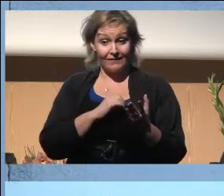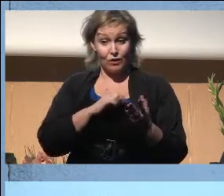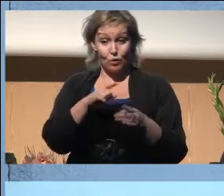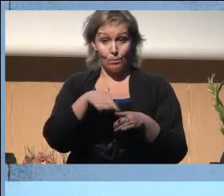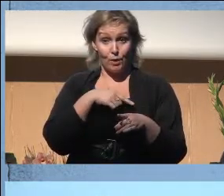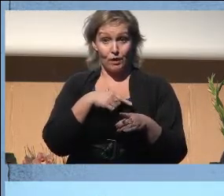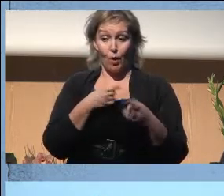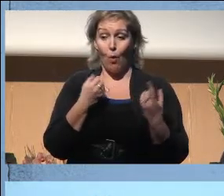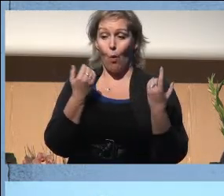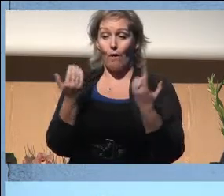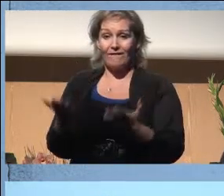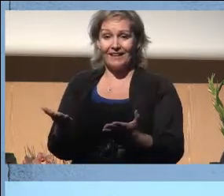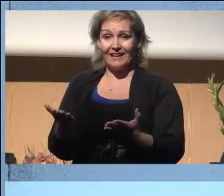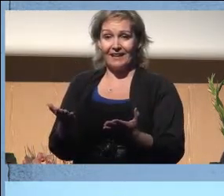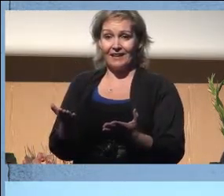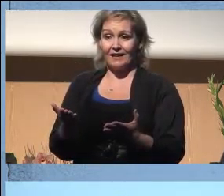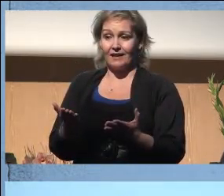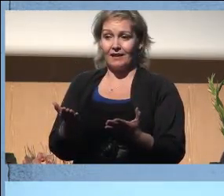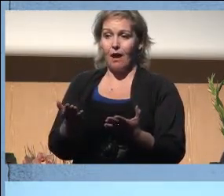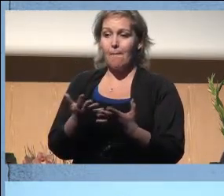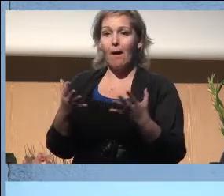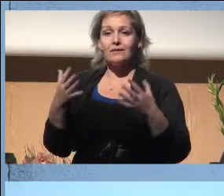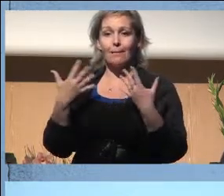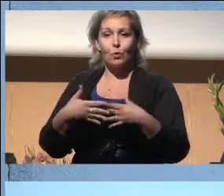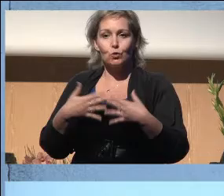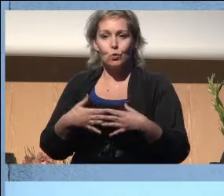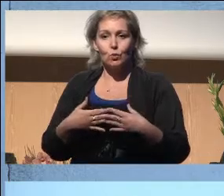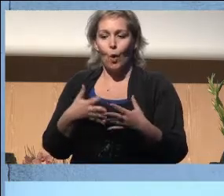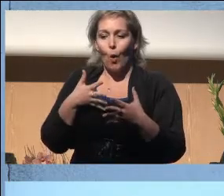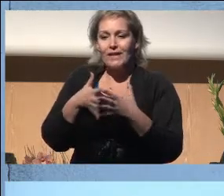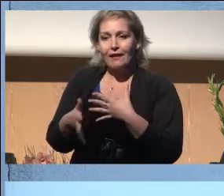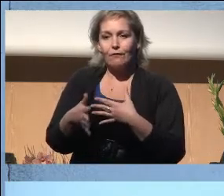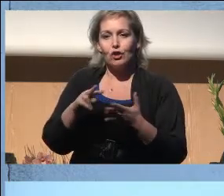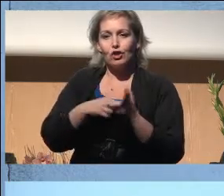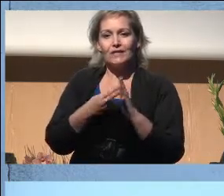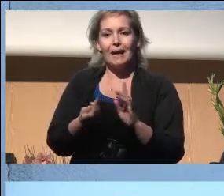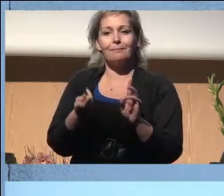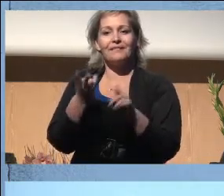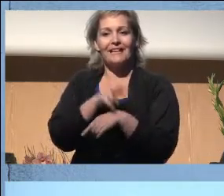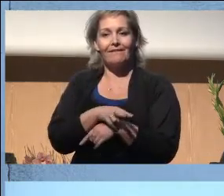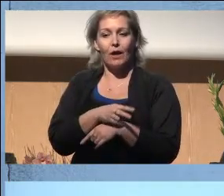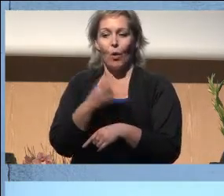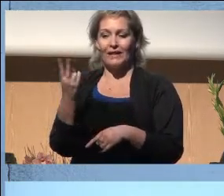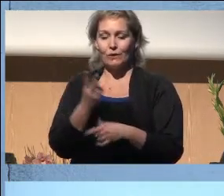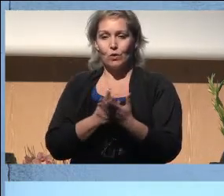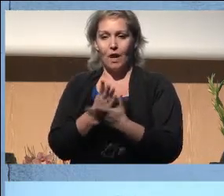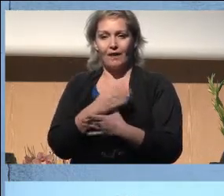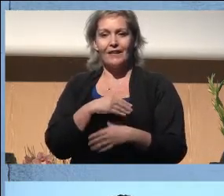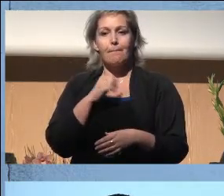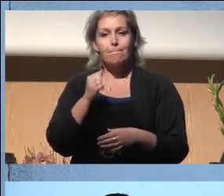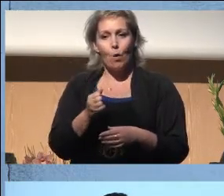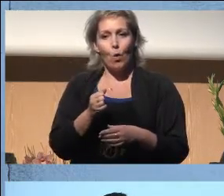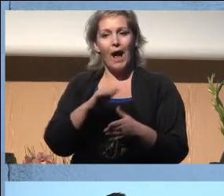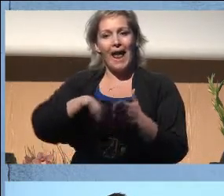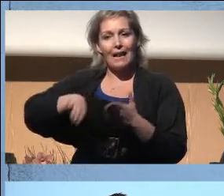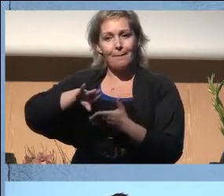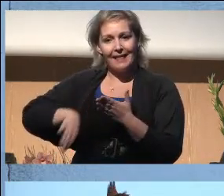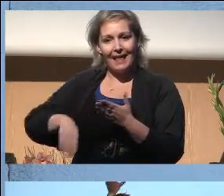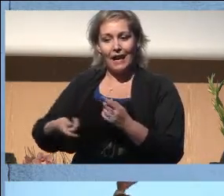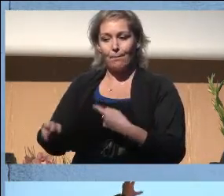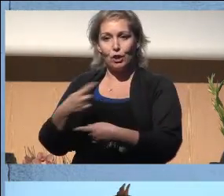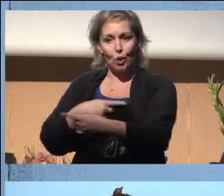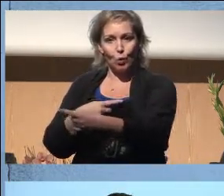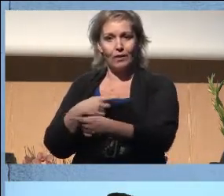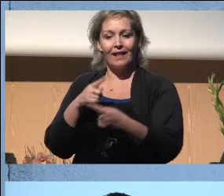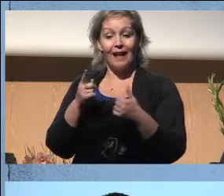börjat överge stordriften eller massproduktionen och genomför ett systemskifte. Och de två sakerna vi måste eliminera eller byta ut,